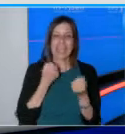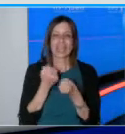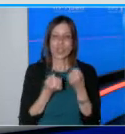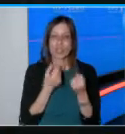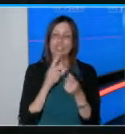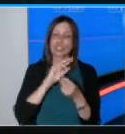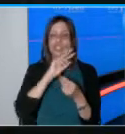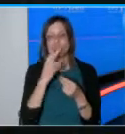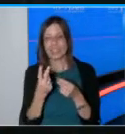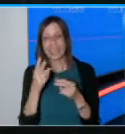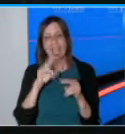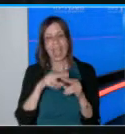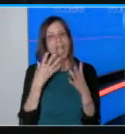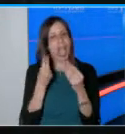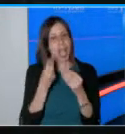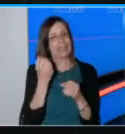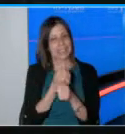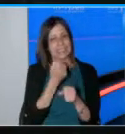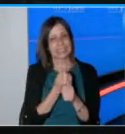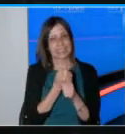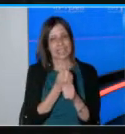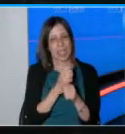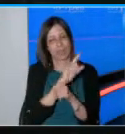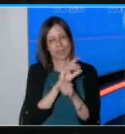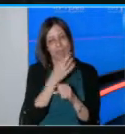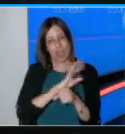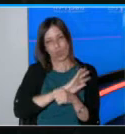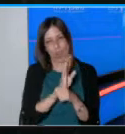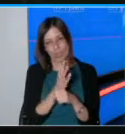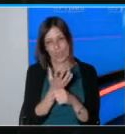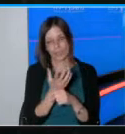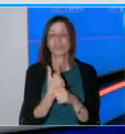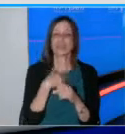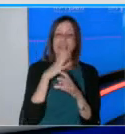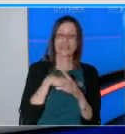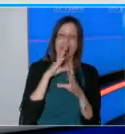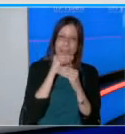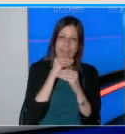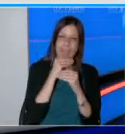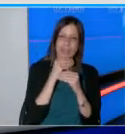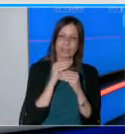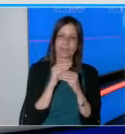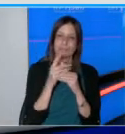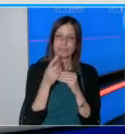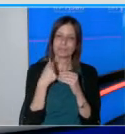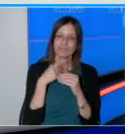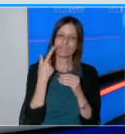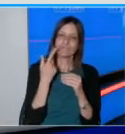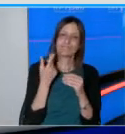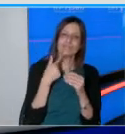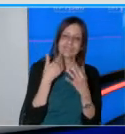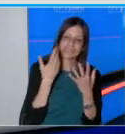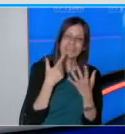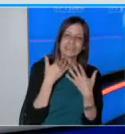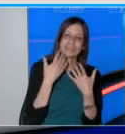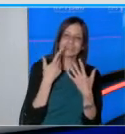באים. מצד שני, אחרי זה היה הרבה יצירה בקורונה. אני רוצה רגע לדבר, קודם בוא נעשה name dropping. יאללה. למי כתבת,